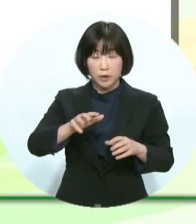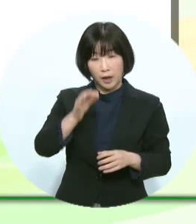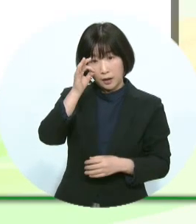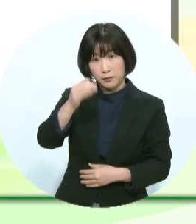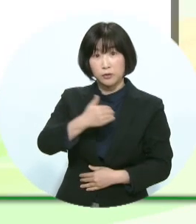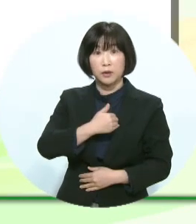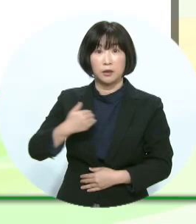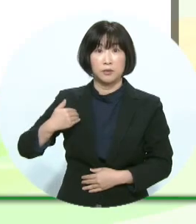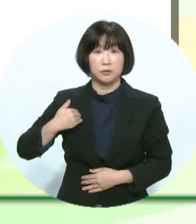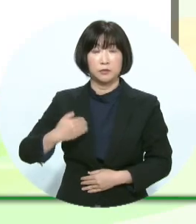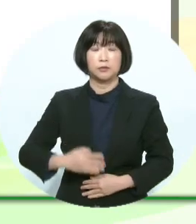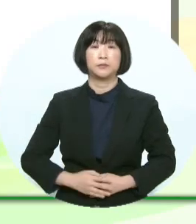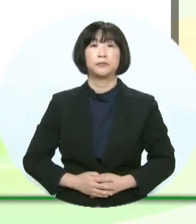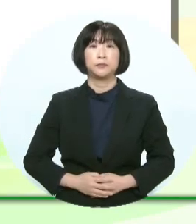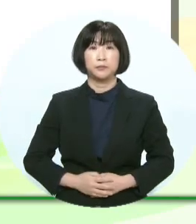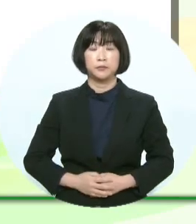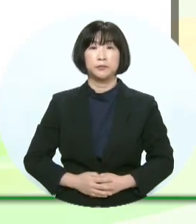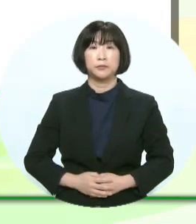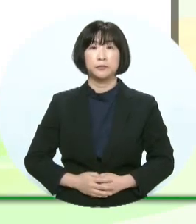ます。